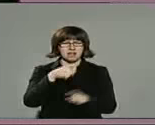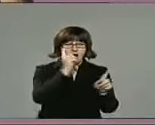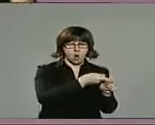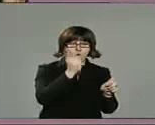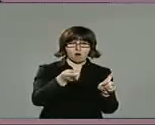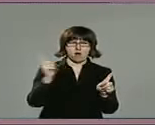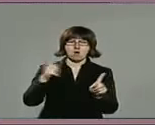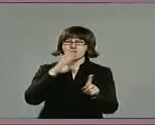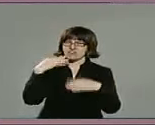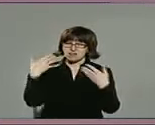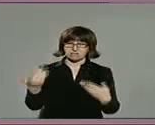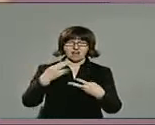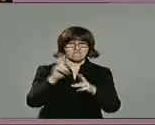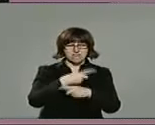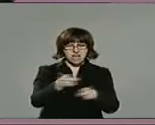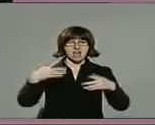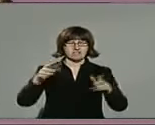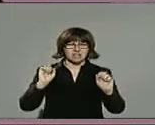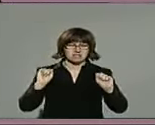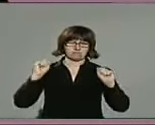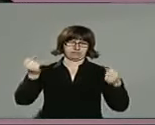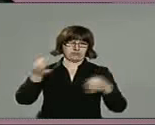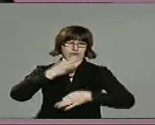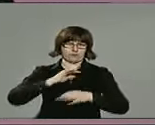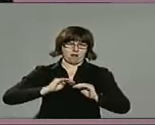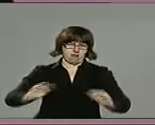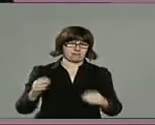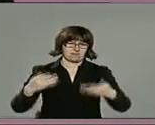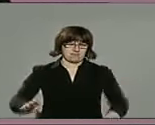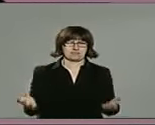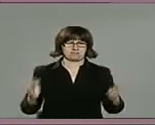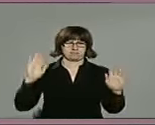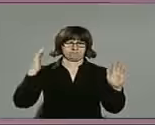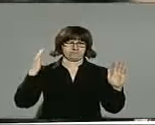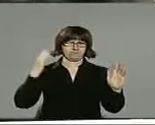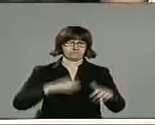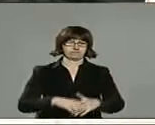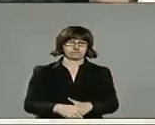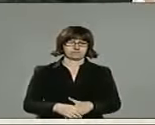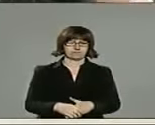andere. Herzlichen Dank an die, die das geschafft haben für unser Land, liebe Genossinnen und Genossen.